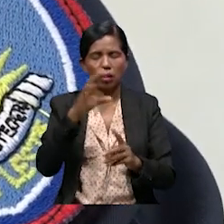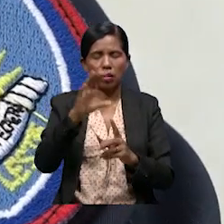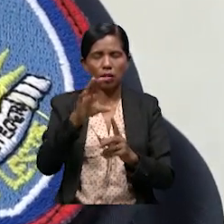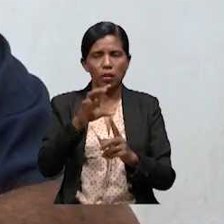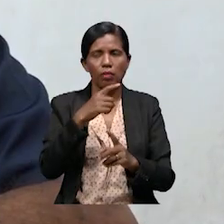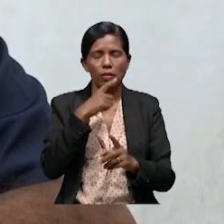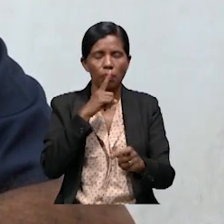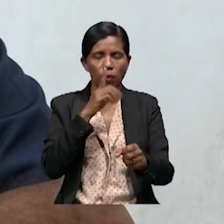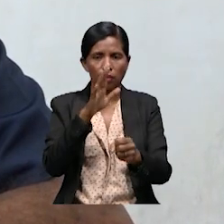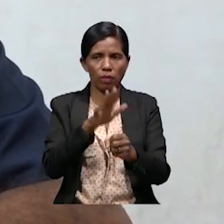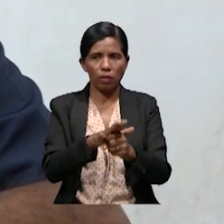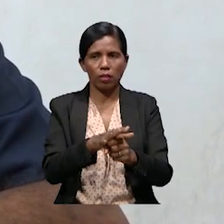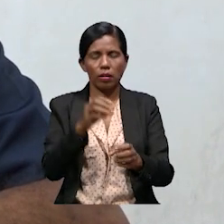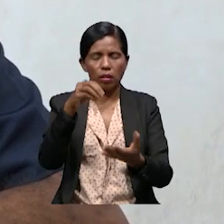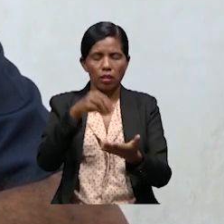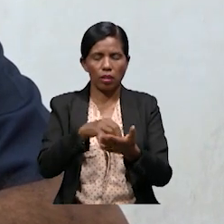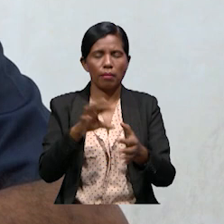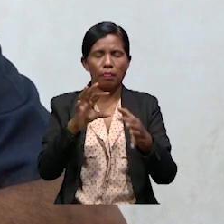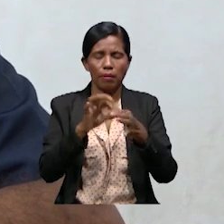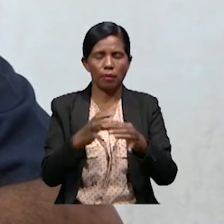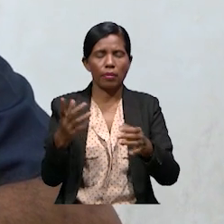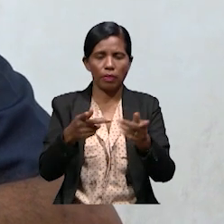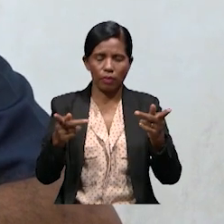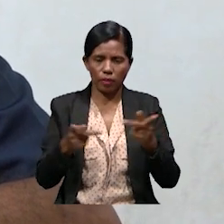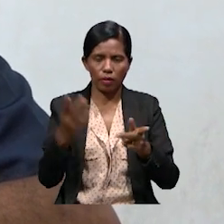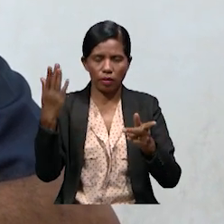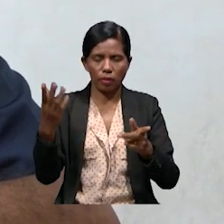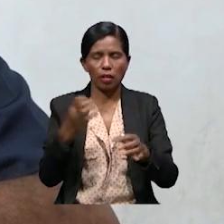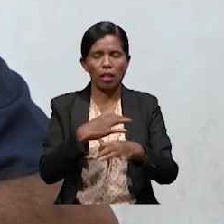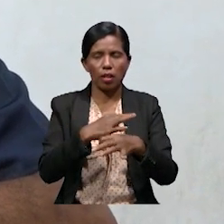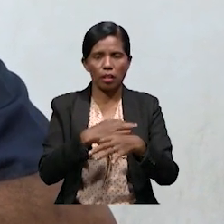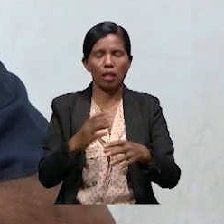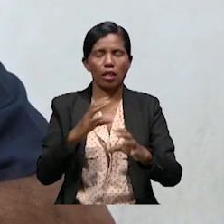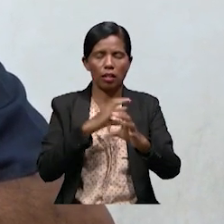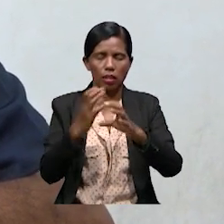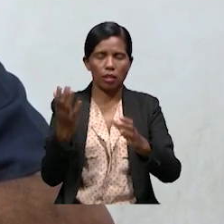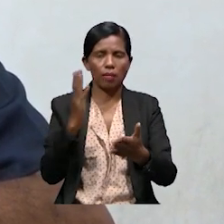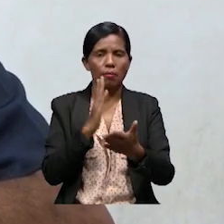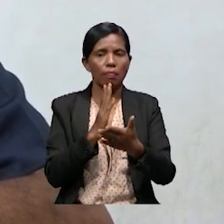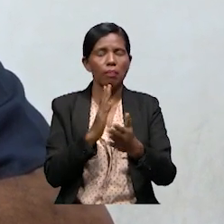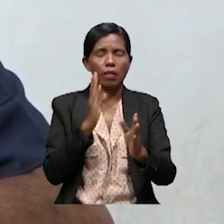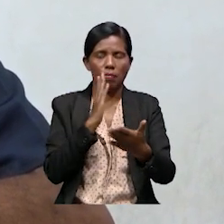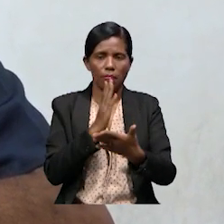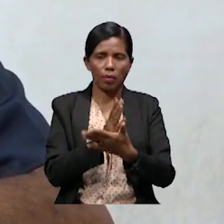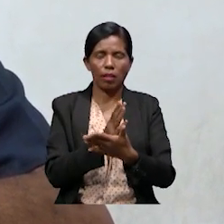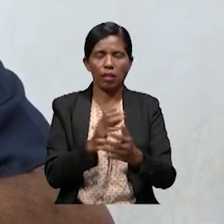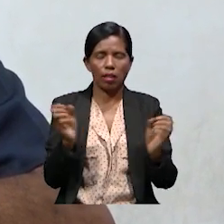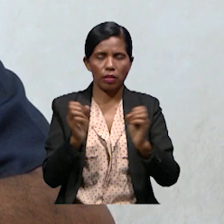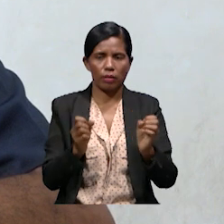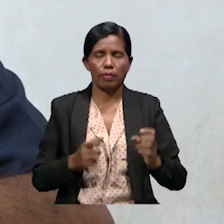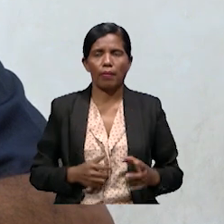Costa promete, se coloca membro ruma e fatin refere, o di normaliza careta sira nebe para latui regras. Tau atenção, bai